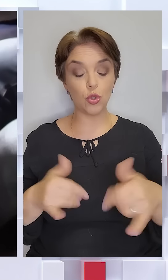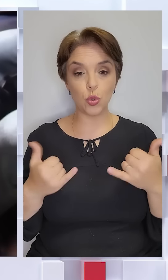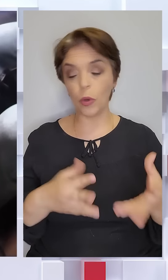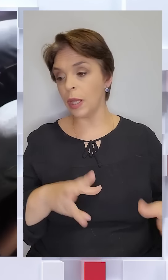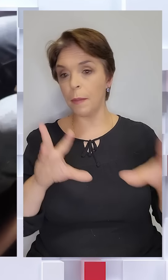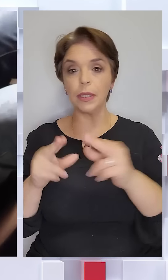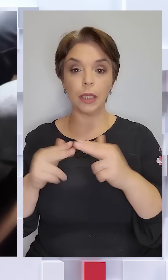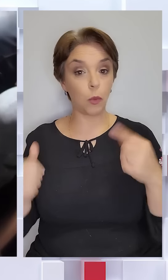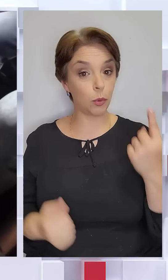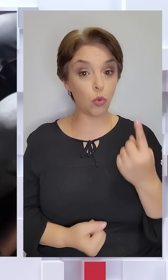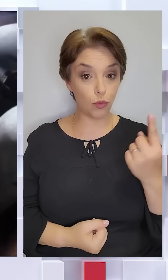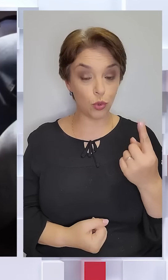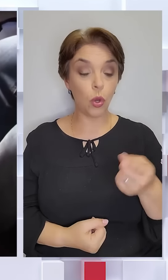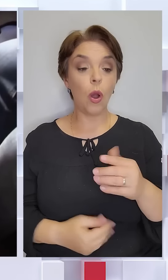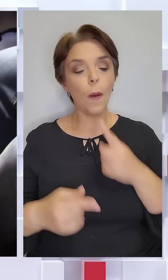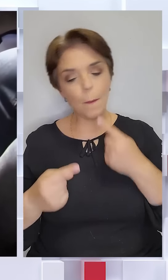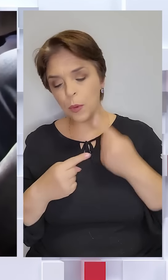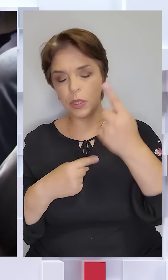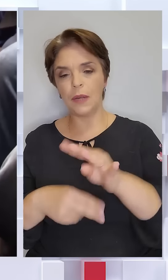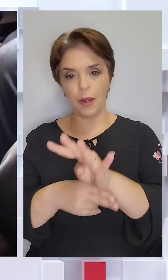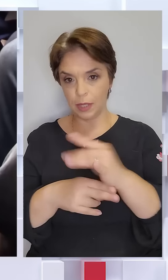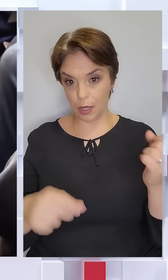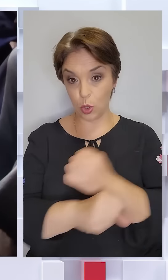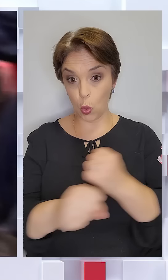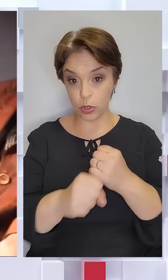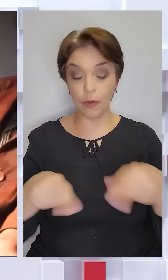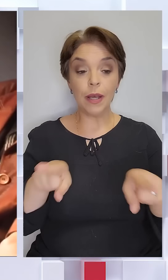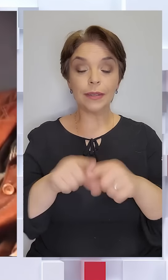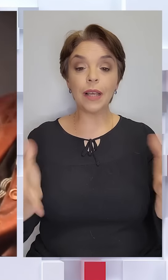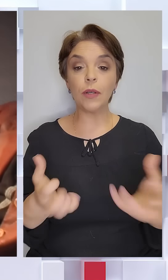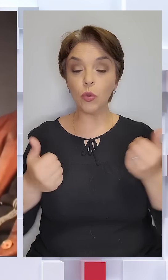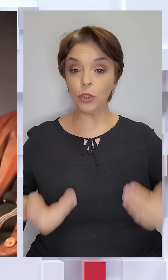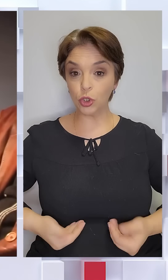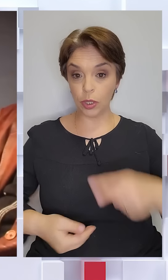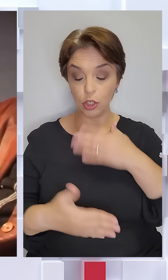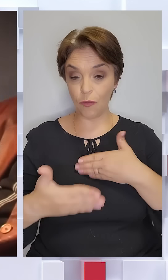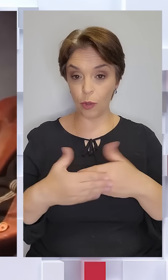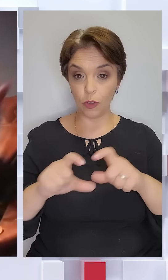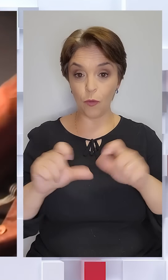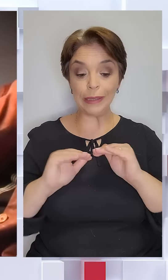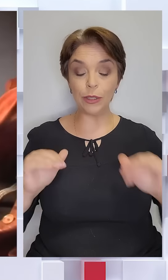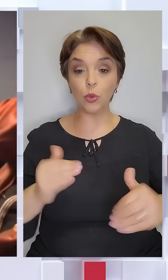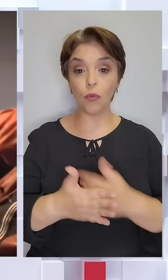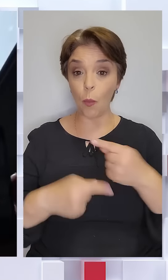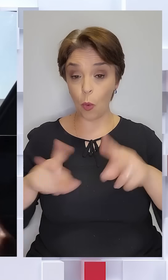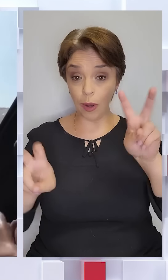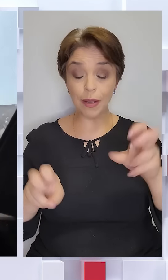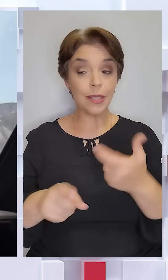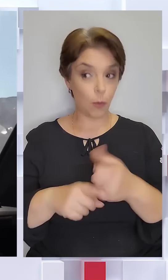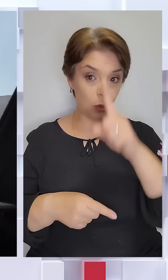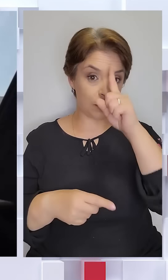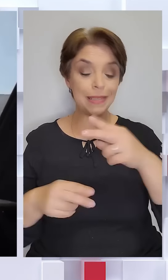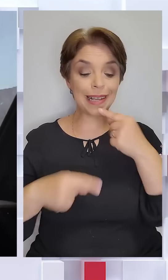сьогодні перевезли на Дніпропетровщину подалі від артилерійських розривів. Таких врятованих життів, кажуть волонтери фонду «Діти нового покоління», за